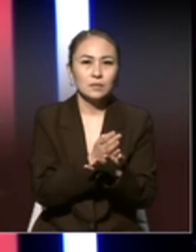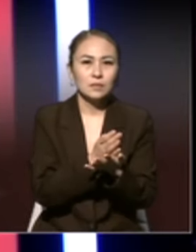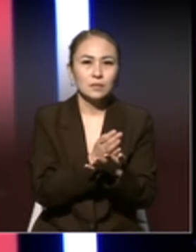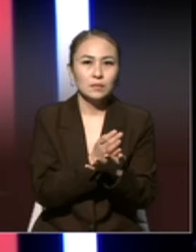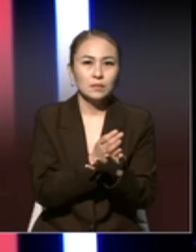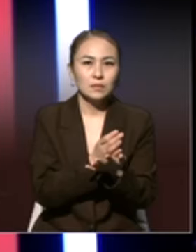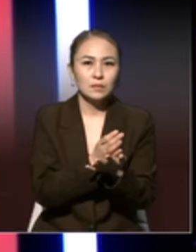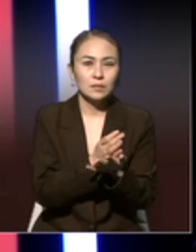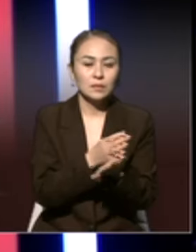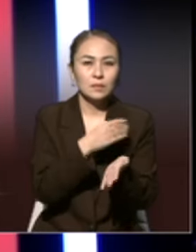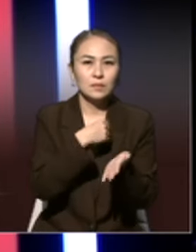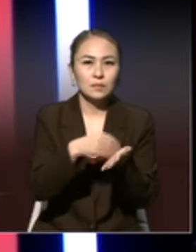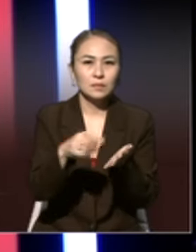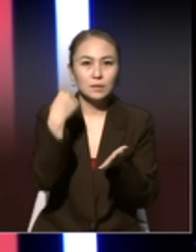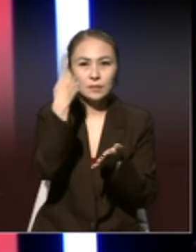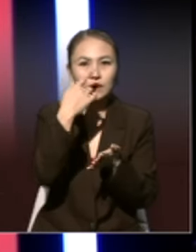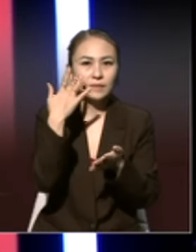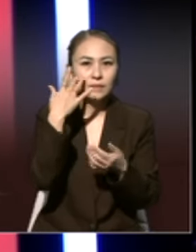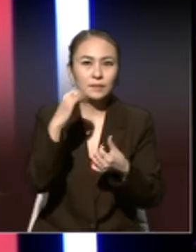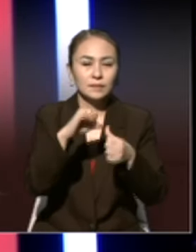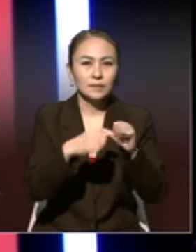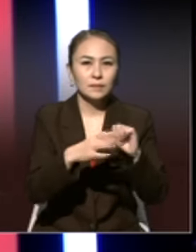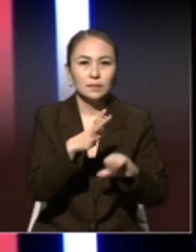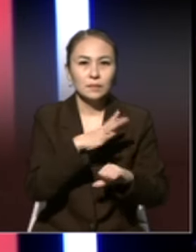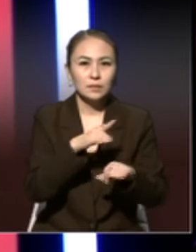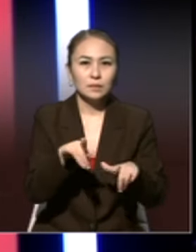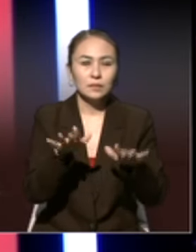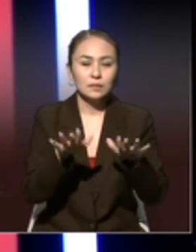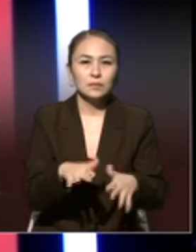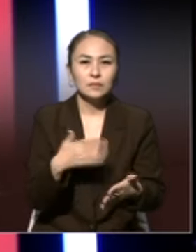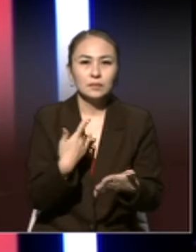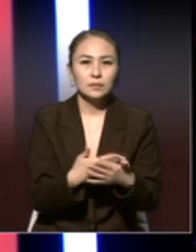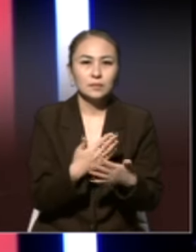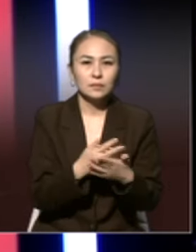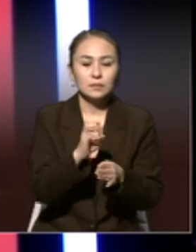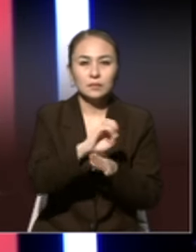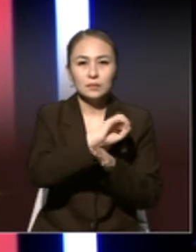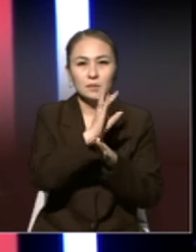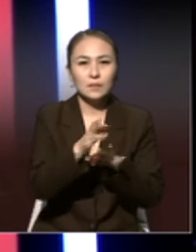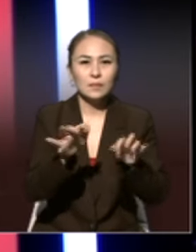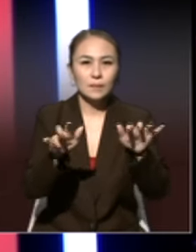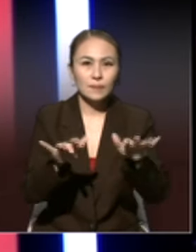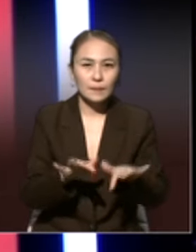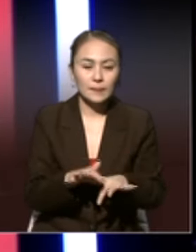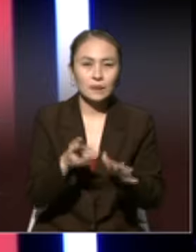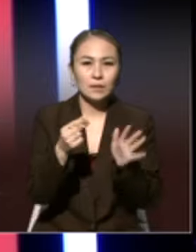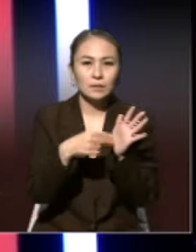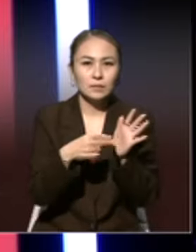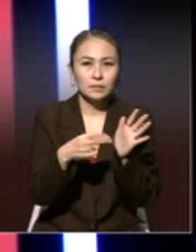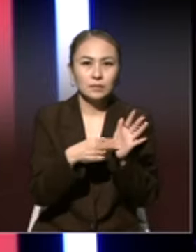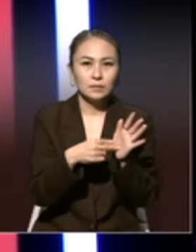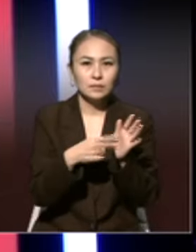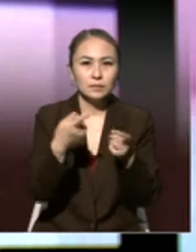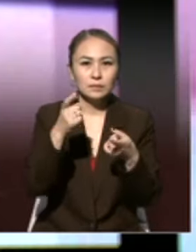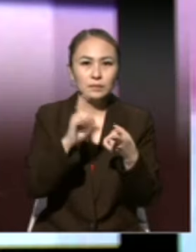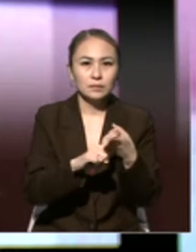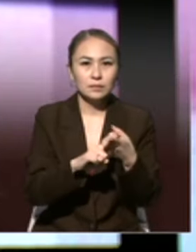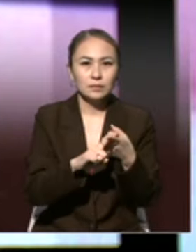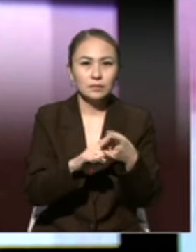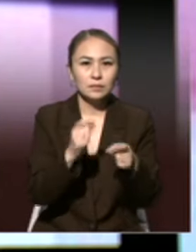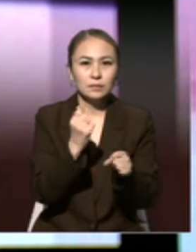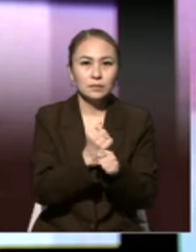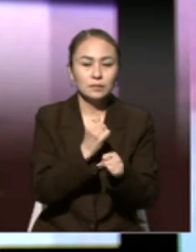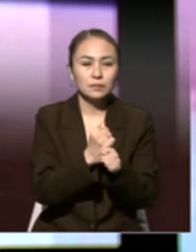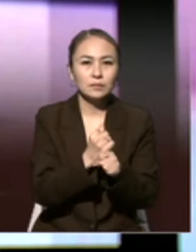көзден сатып алу, иә? Ол жерде жаңағы жабдықтар, компьютерлер бағасына сай құралдар